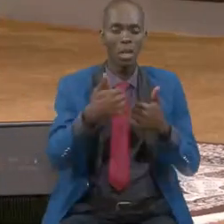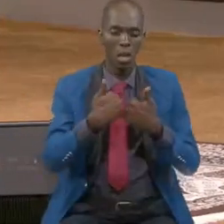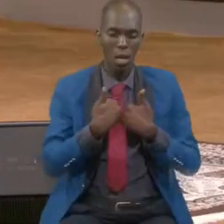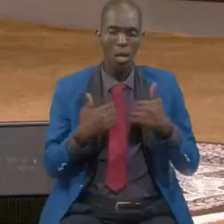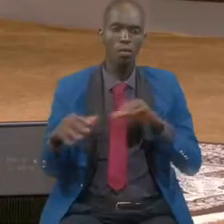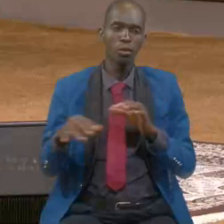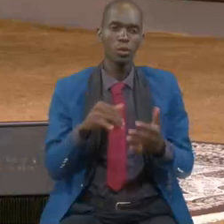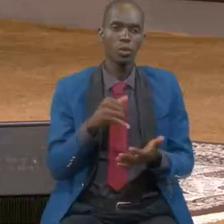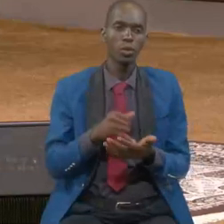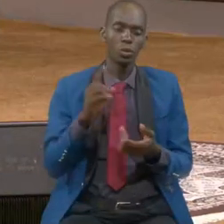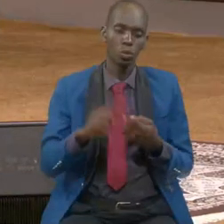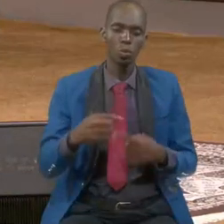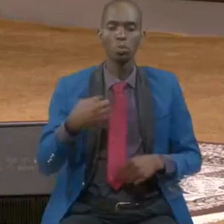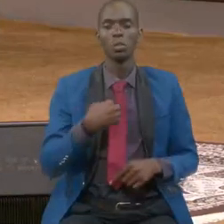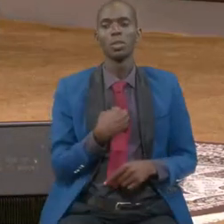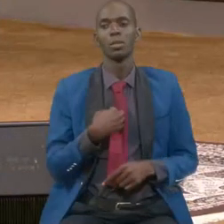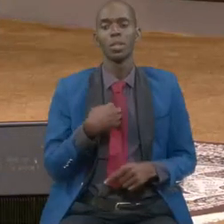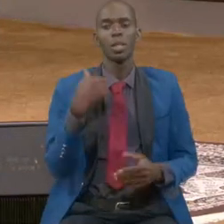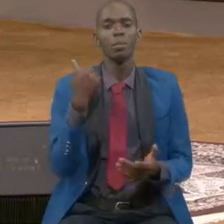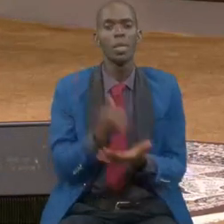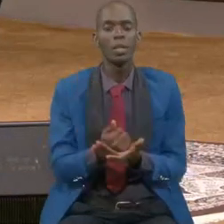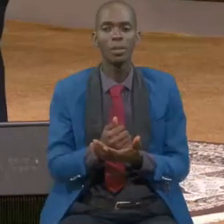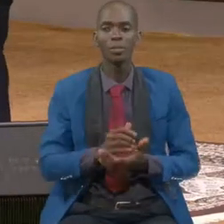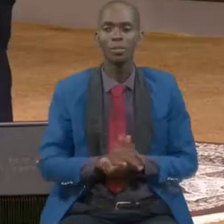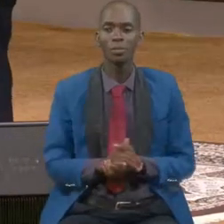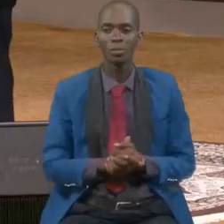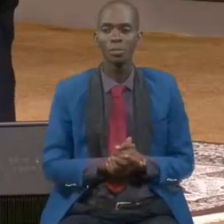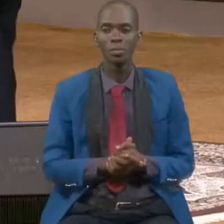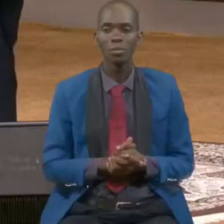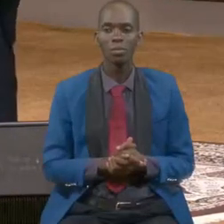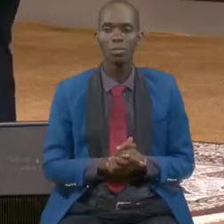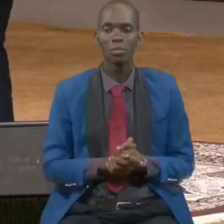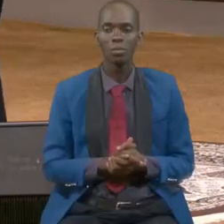à moi que vous les avez faites. Amen.